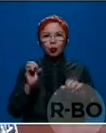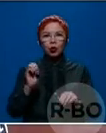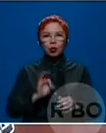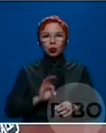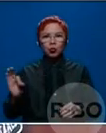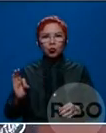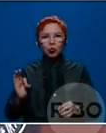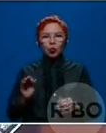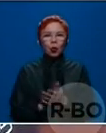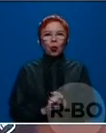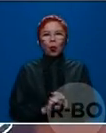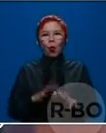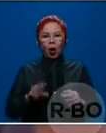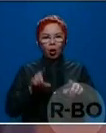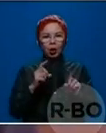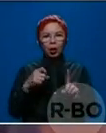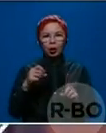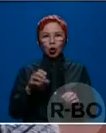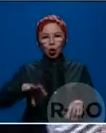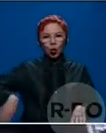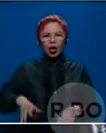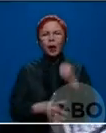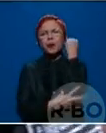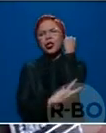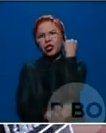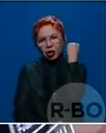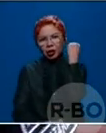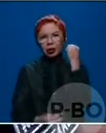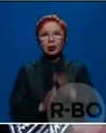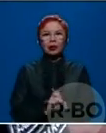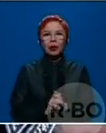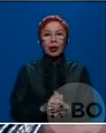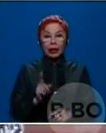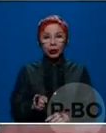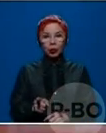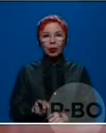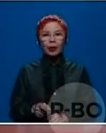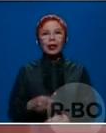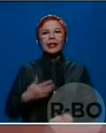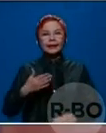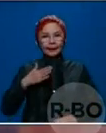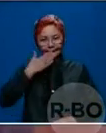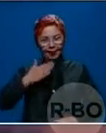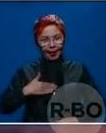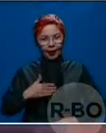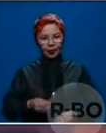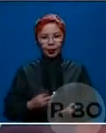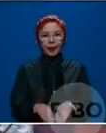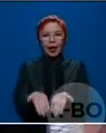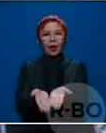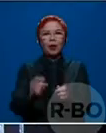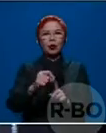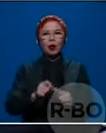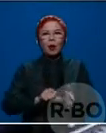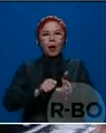atau 128.000 keluarga yang tergolong miskin dan kurang mampu di situlah Mengapa Agus Sil menawarkan program